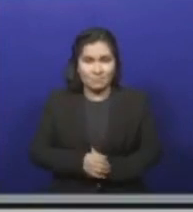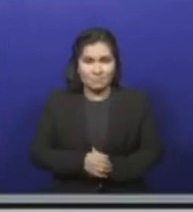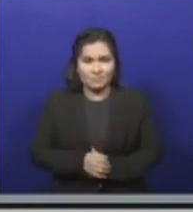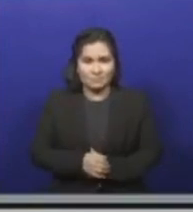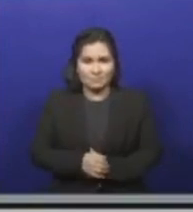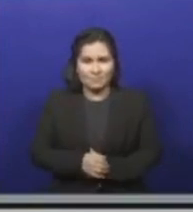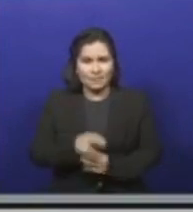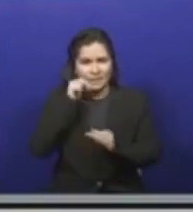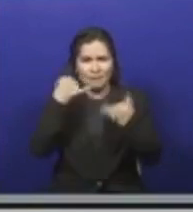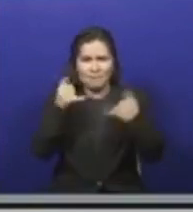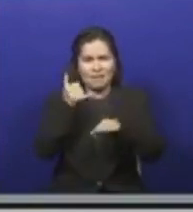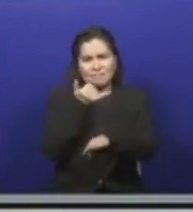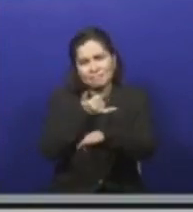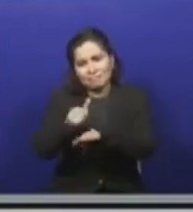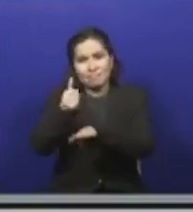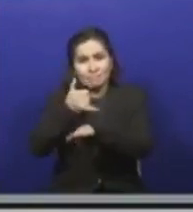แล้วก็ไปเล่นสวนน้ำการ์ตูนเน็ตเวิร์ก